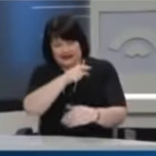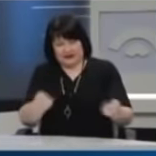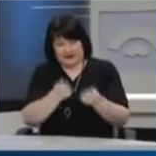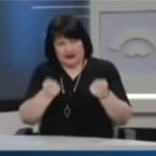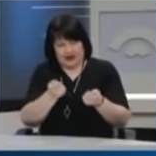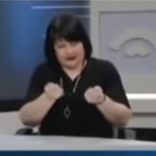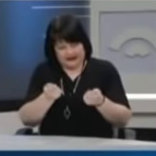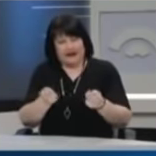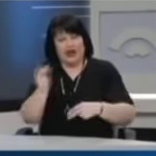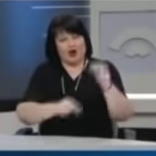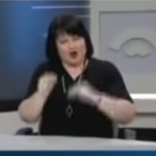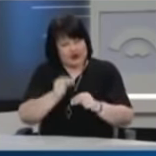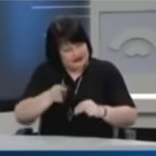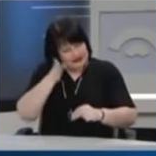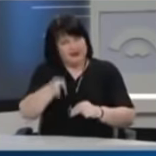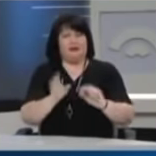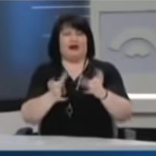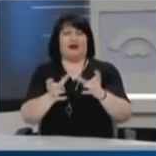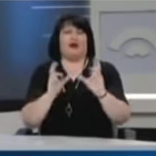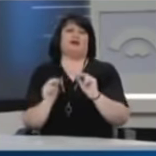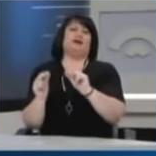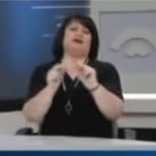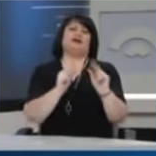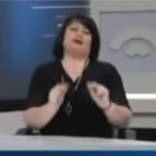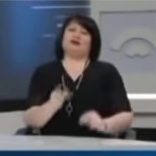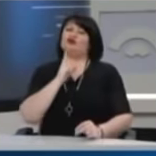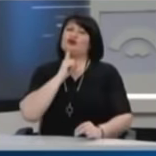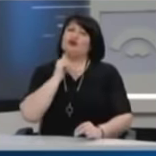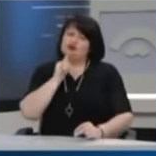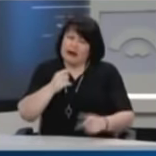προκηρύξετε εθνικές εκλογές και στην τηλεόραση, όπως πάντα γίνεται.